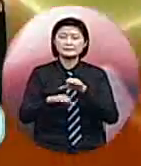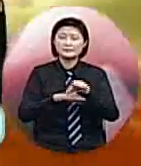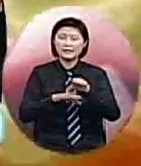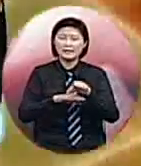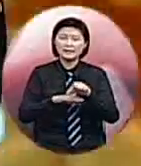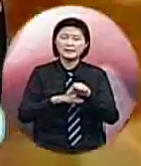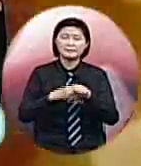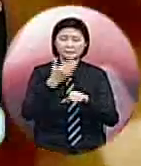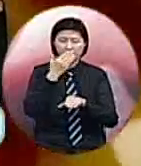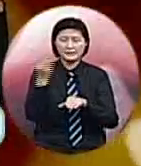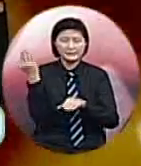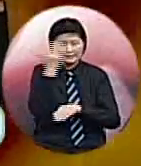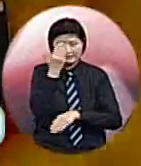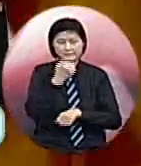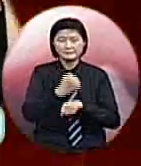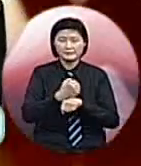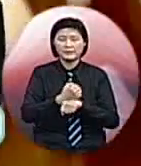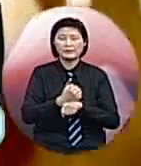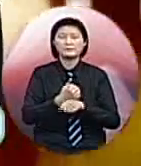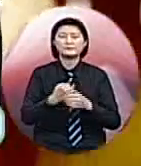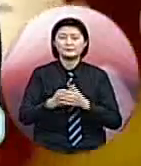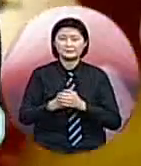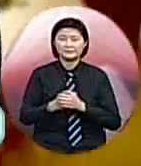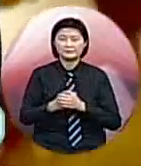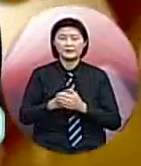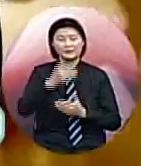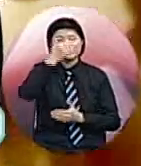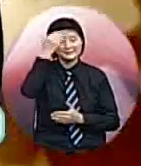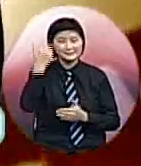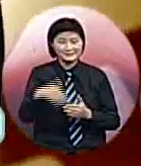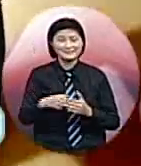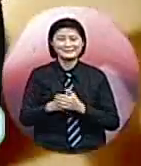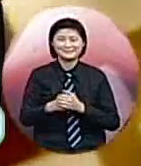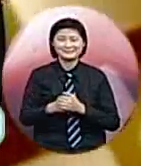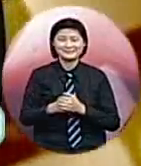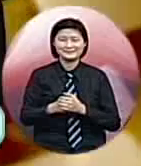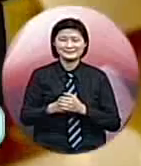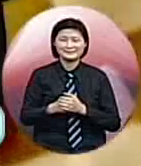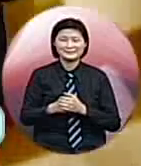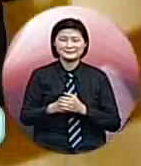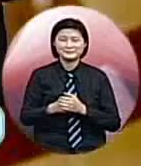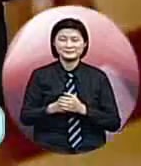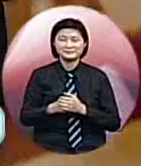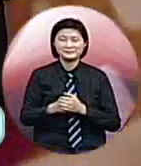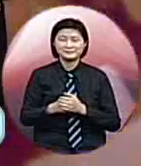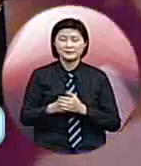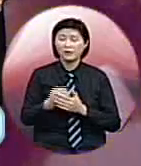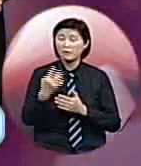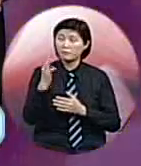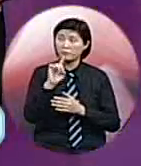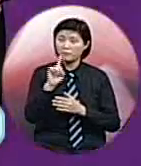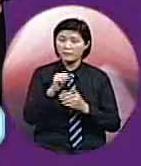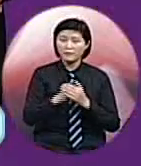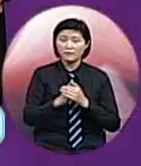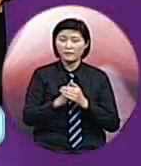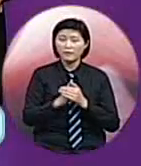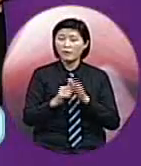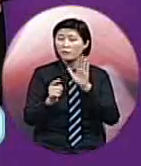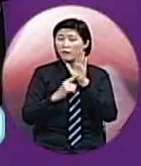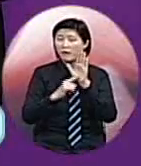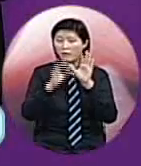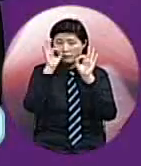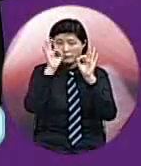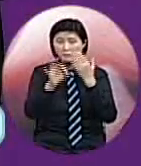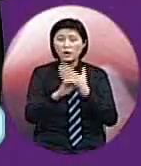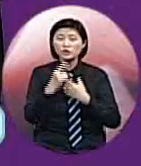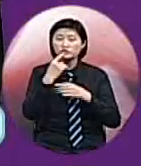군인들이 치는 거를 좀 못 본 것 같아요. 예, 예, 다행입니다. 예. 그 어디 뭐 어디 광고지 보니까